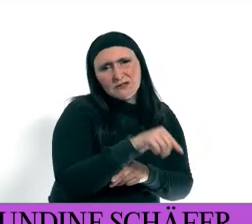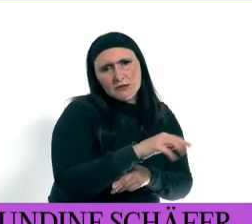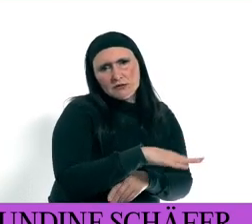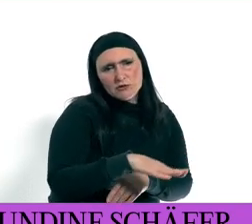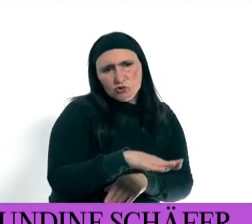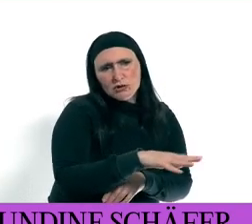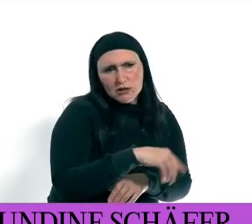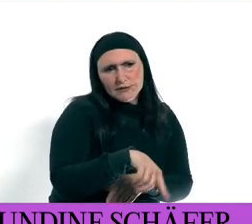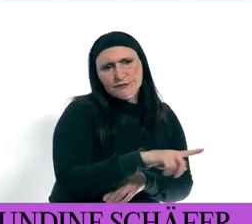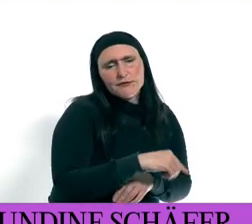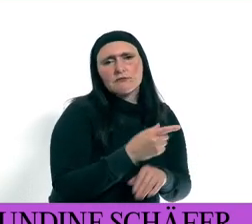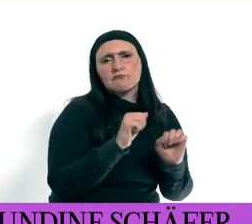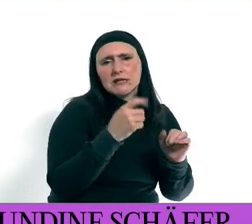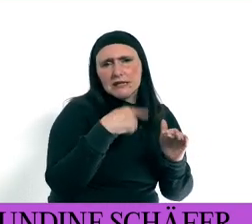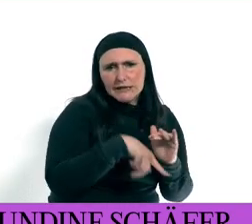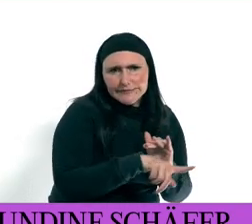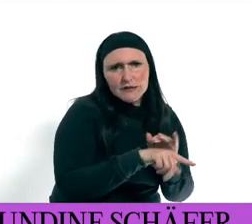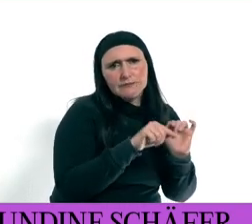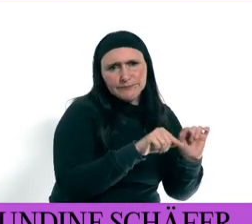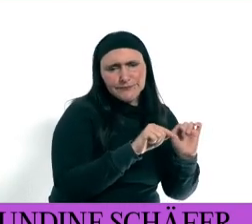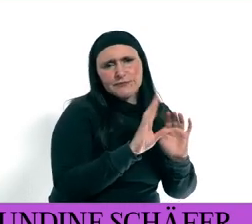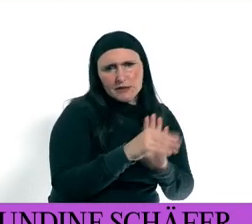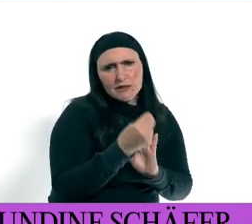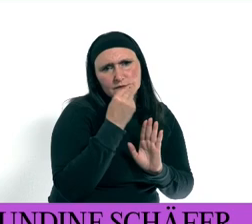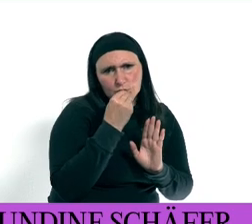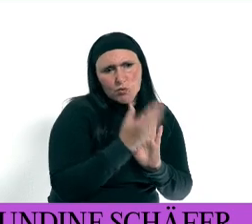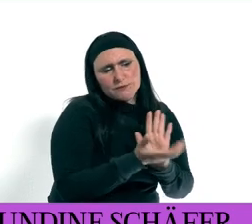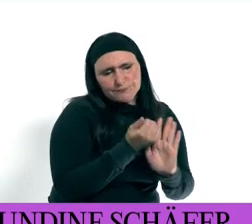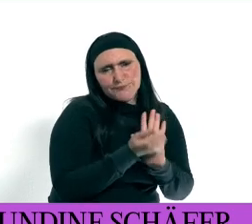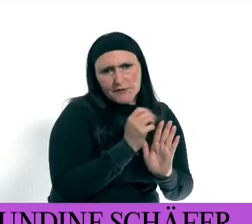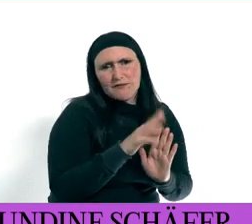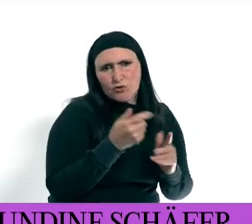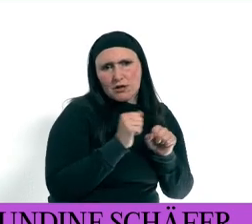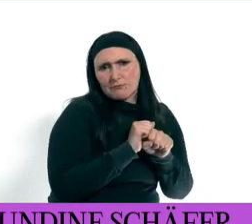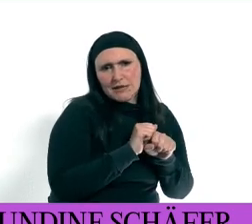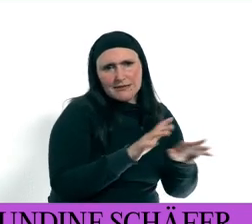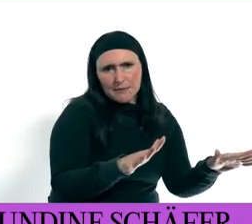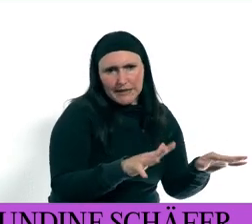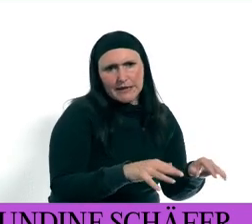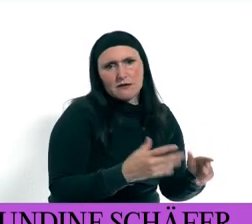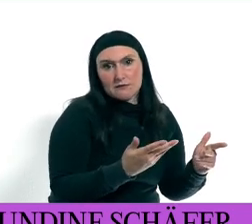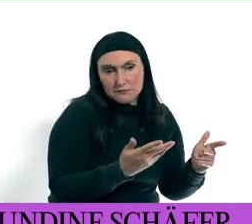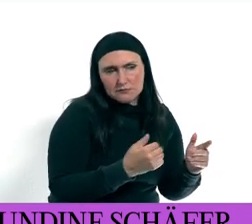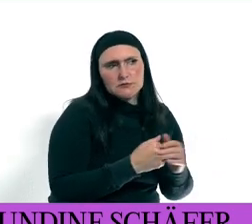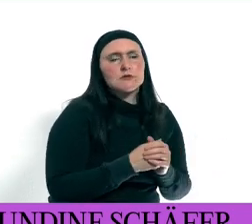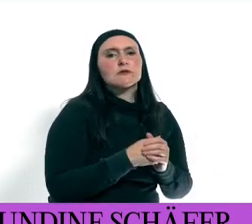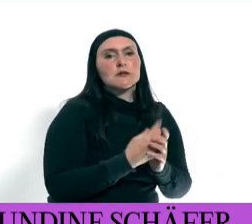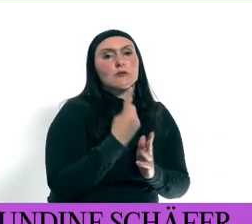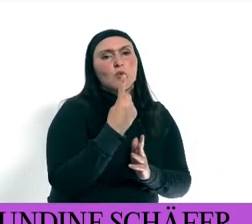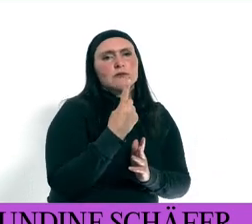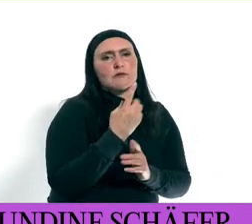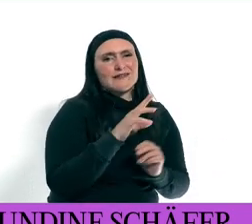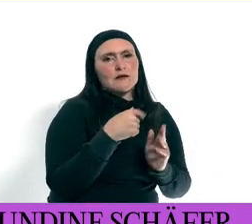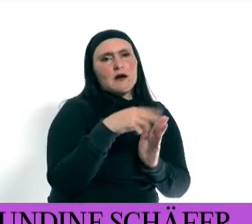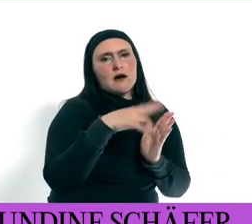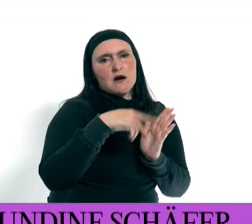and getting food from there. For the pandemic, it's totally stopped, and one profit maker artist. In der Zeit der